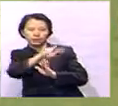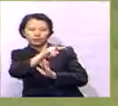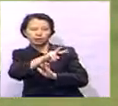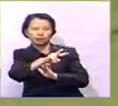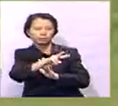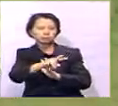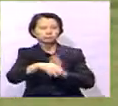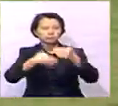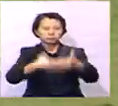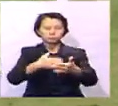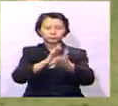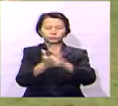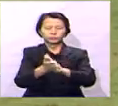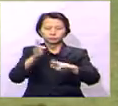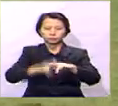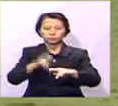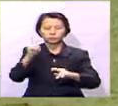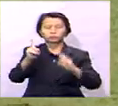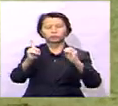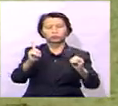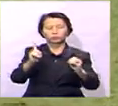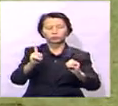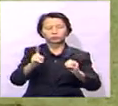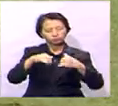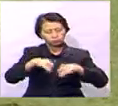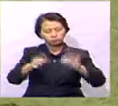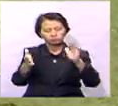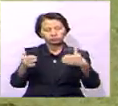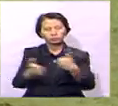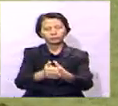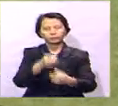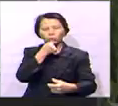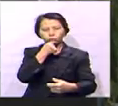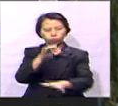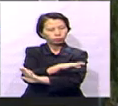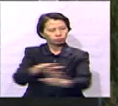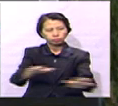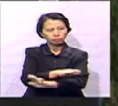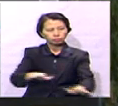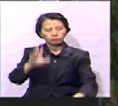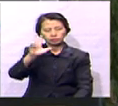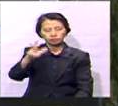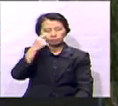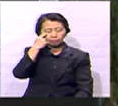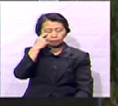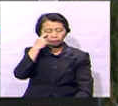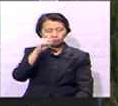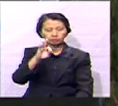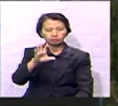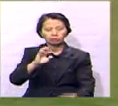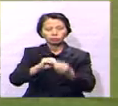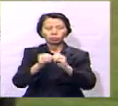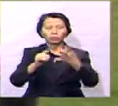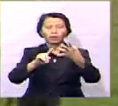luar kotak penalti untuk menjadikan kedudukan 1-0. Kedudukan kekal sehingga whistle penamat dan 3 mata buat Terengganu FC yang kini menduduki